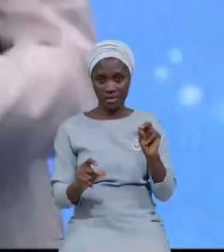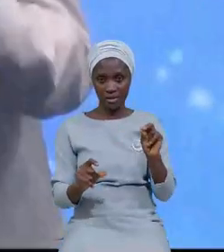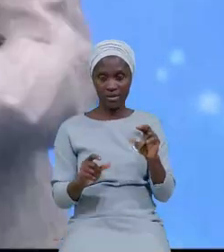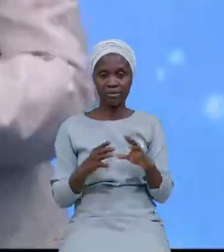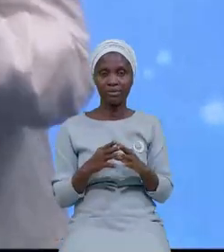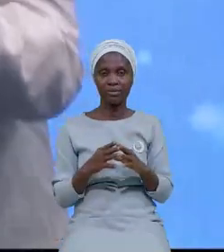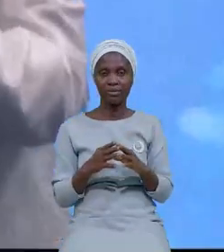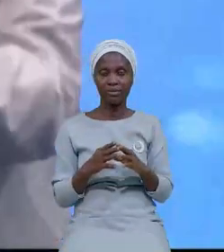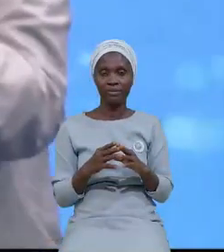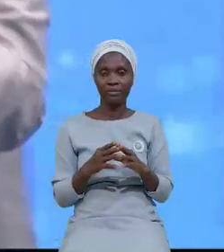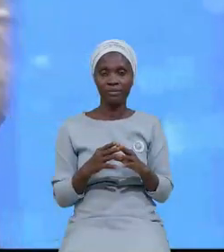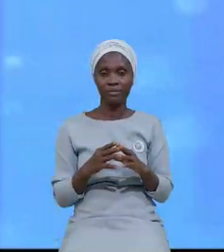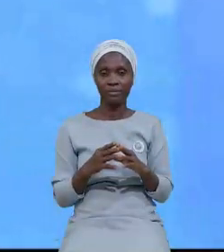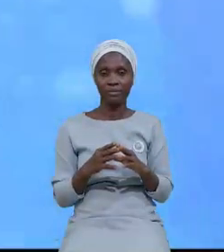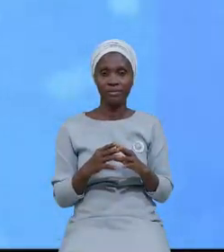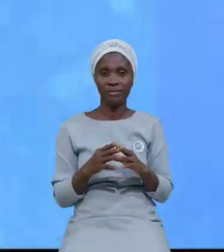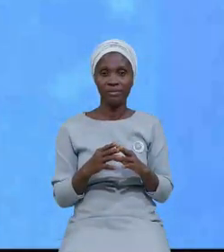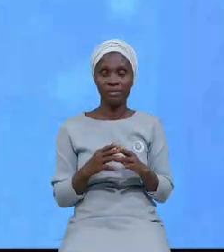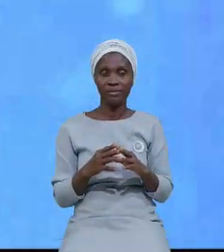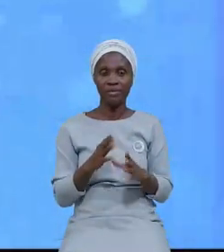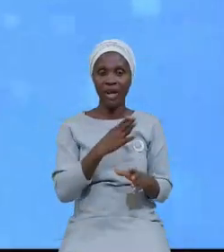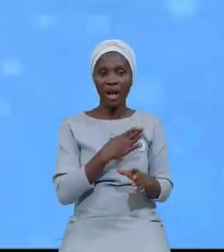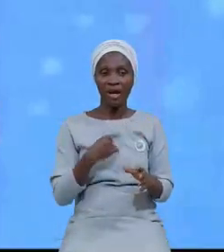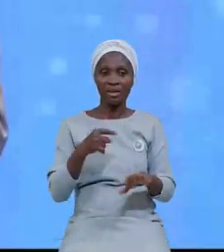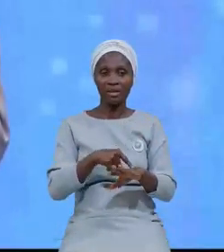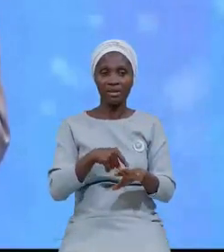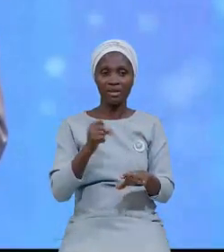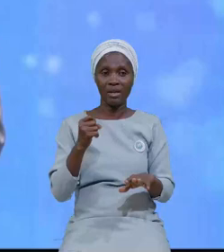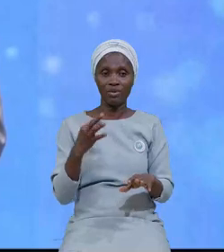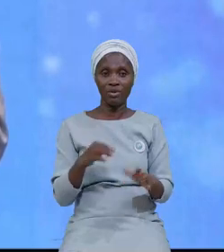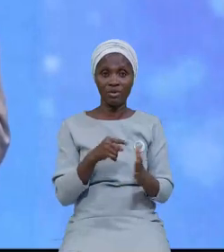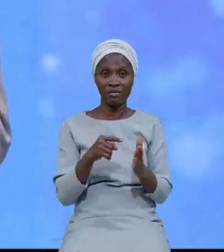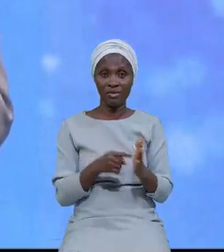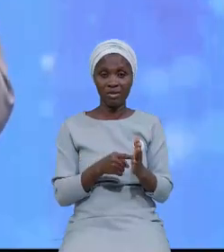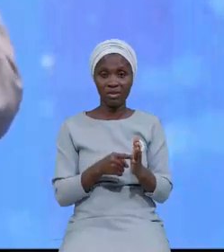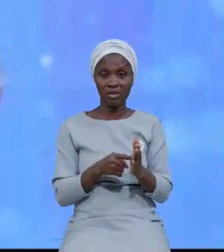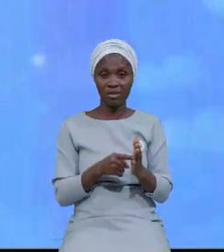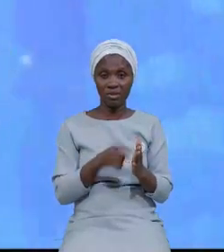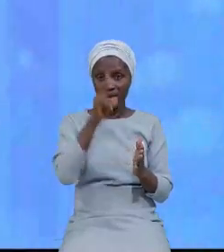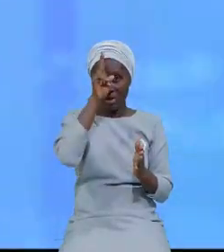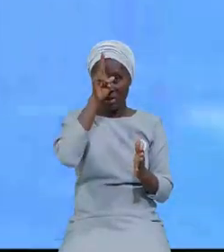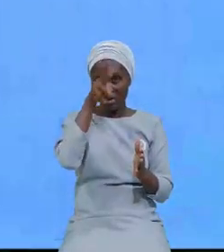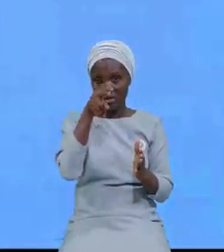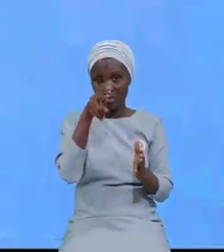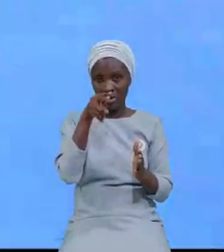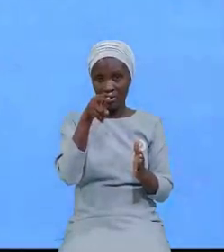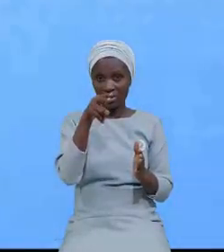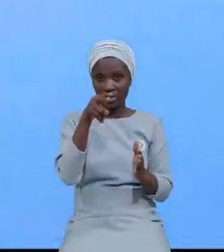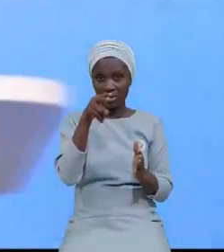30 actes 17 30 Dieu sont tenu contre des temps